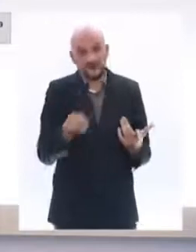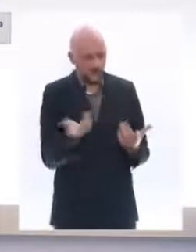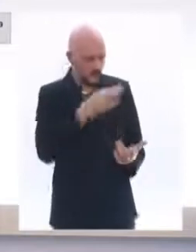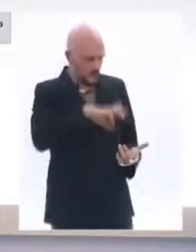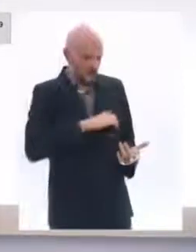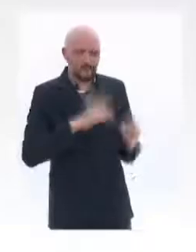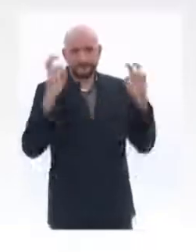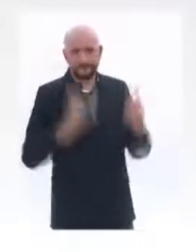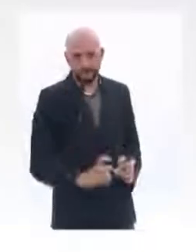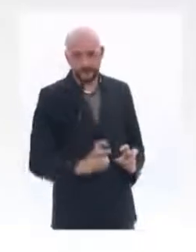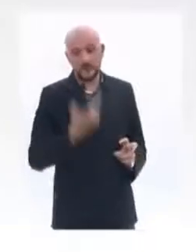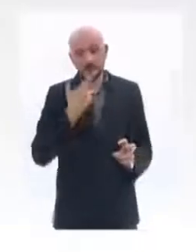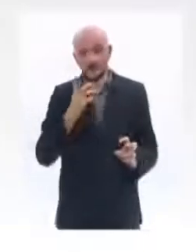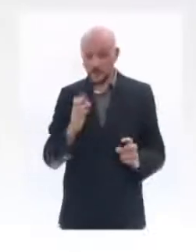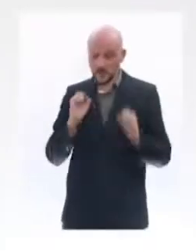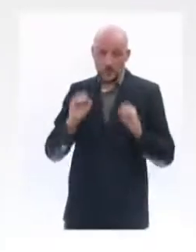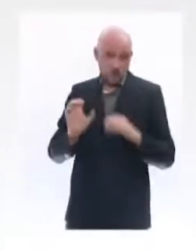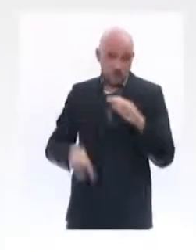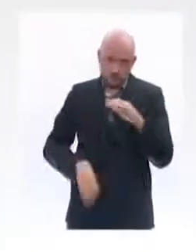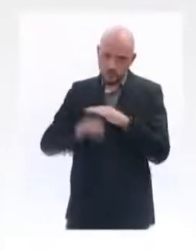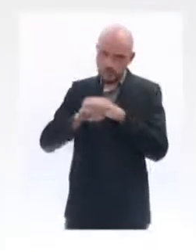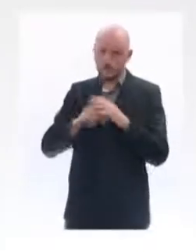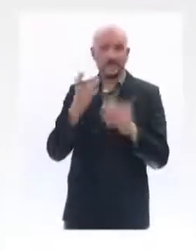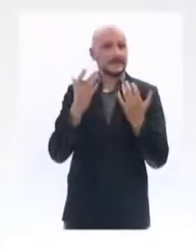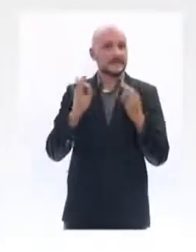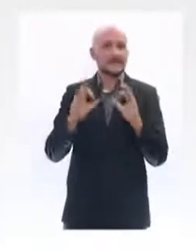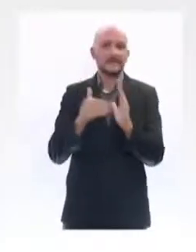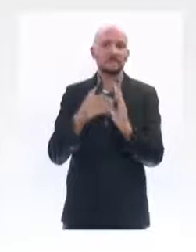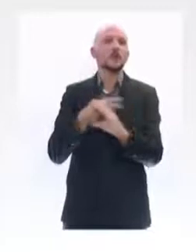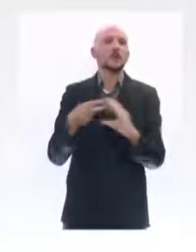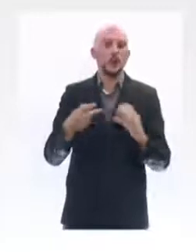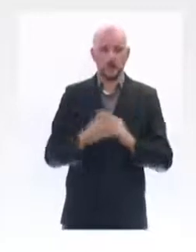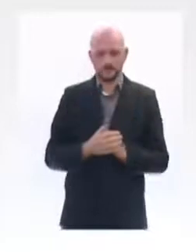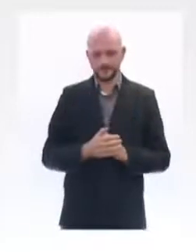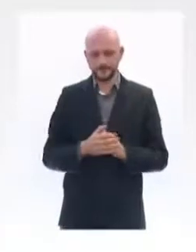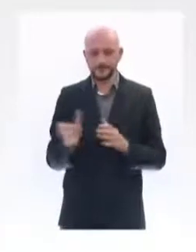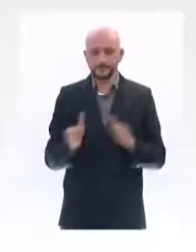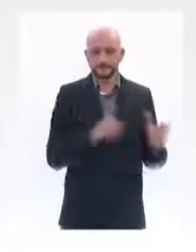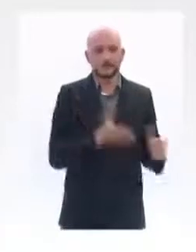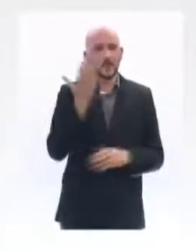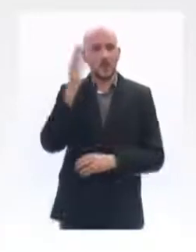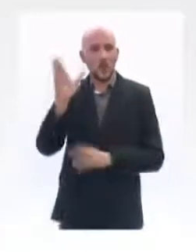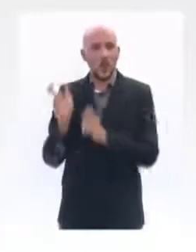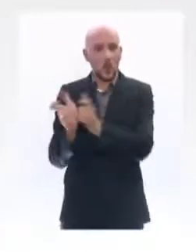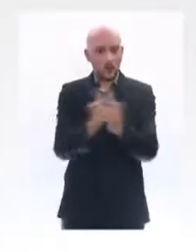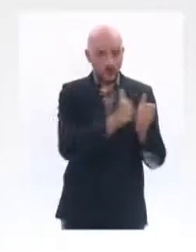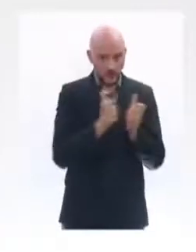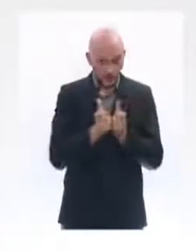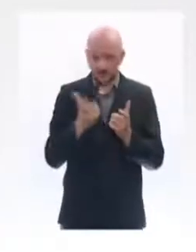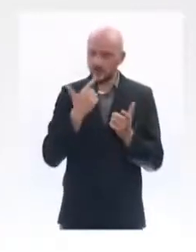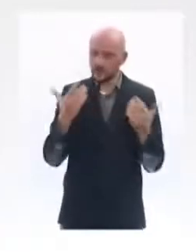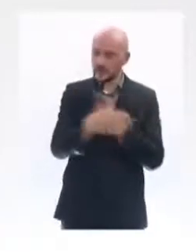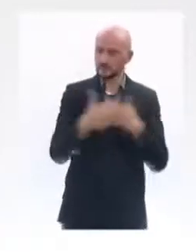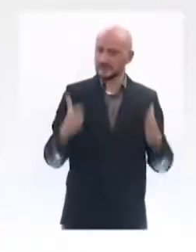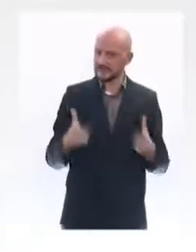être indemnisés jusqu'à hauteur de 10000 euros enfin toutes les autres entreprises tous secteurs confondus qui